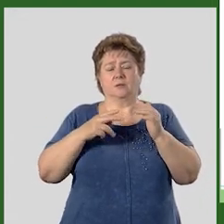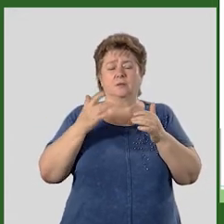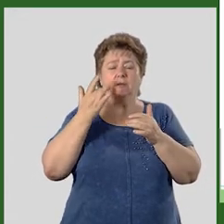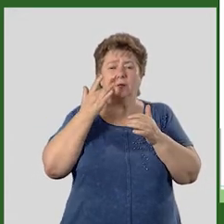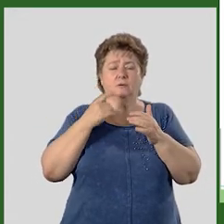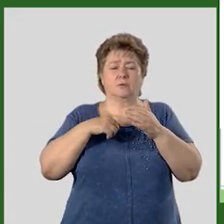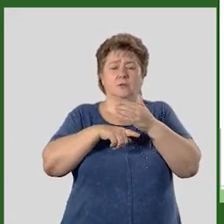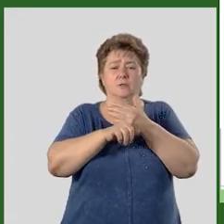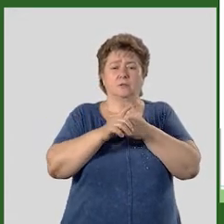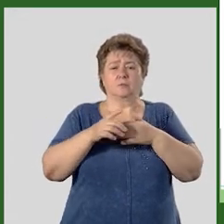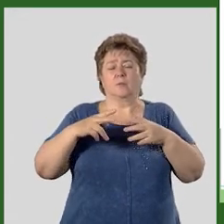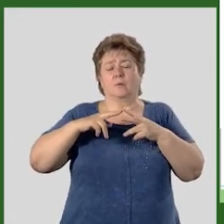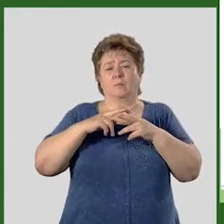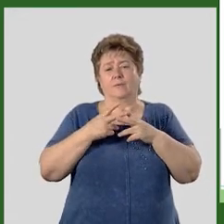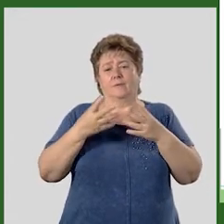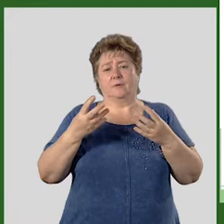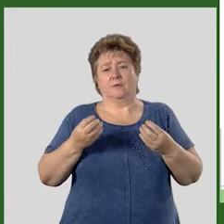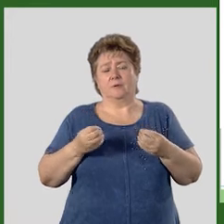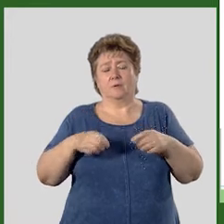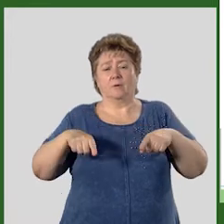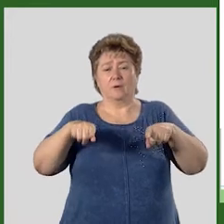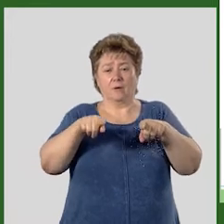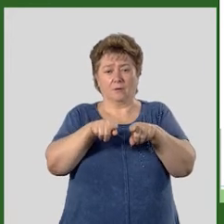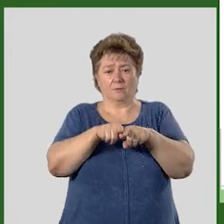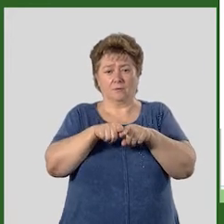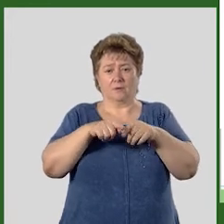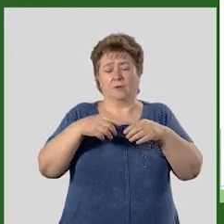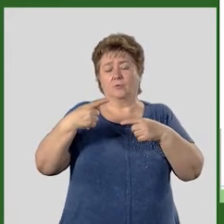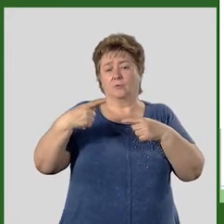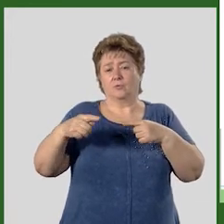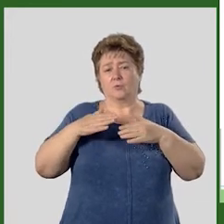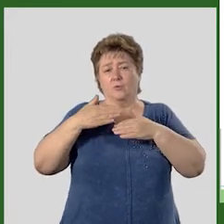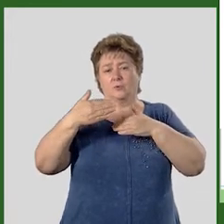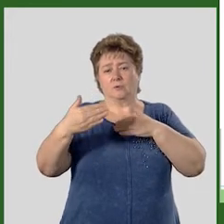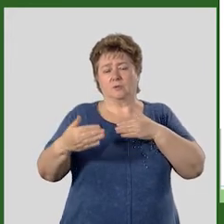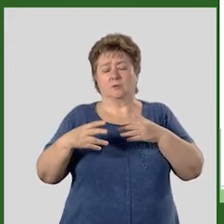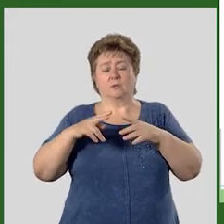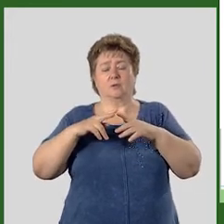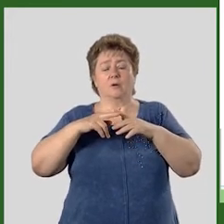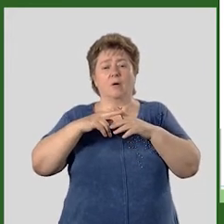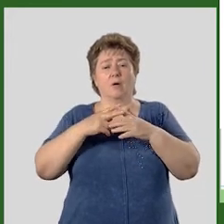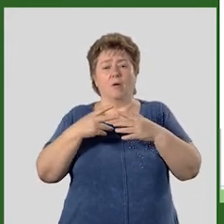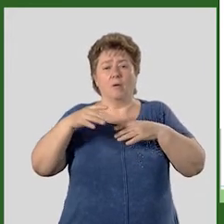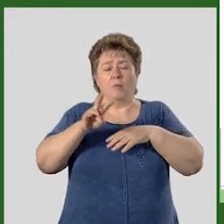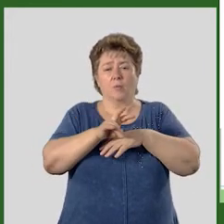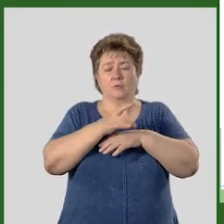которых наступает полдень. В то же время на противоположной стороне полночь.